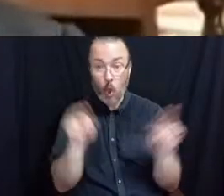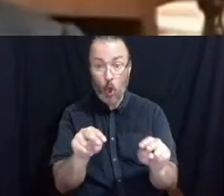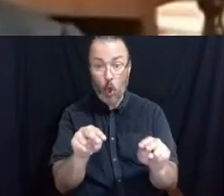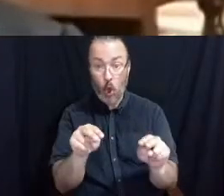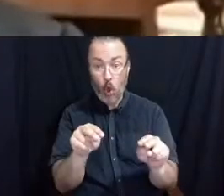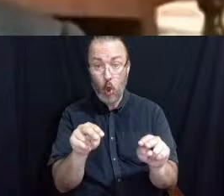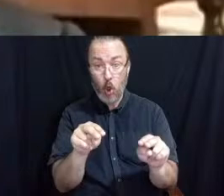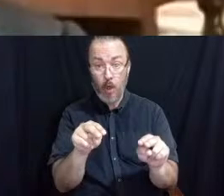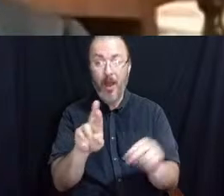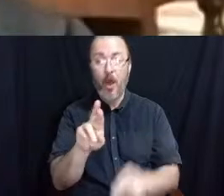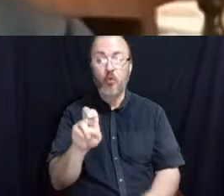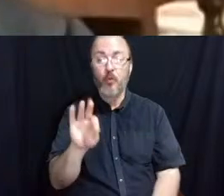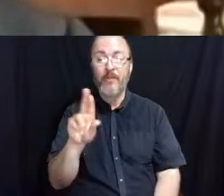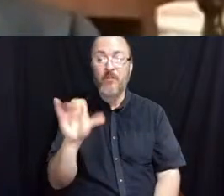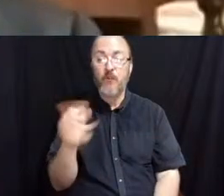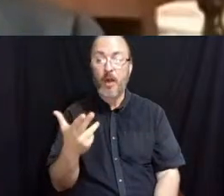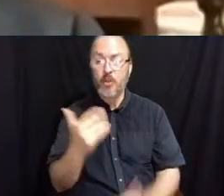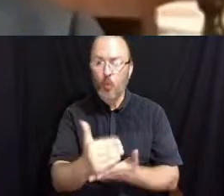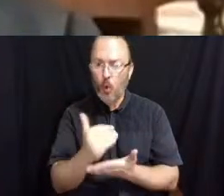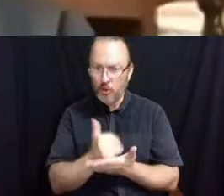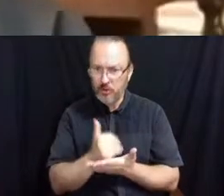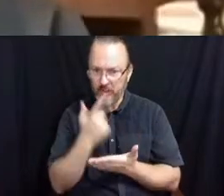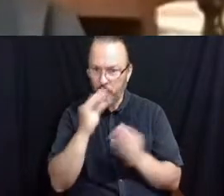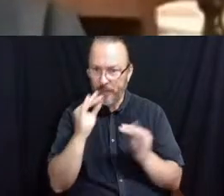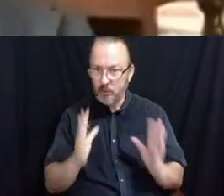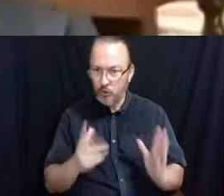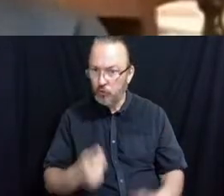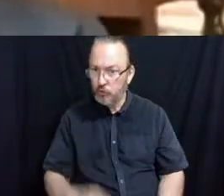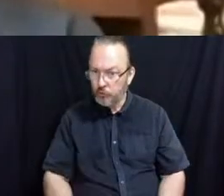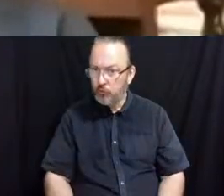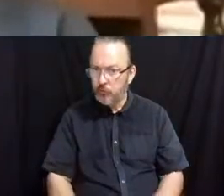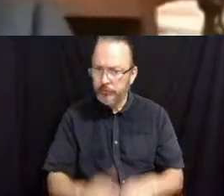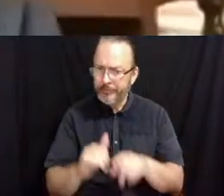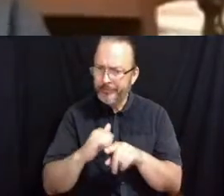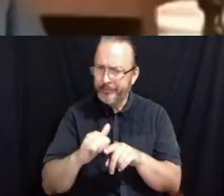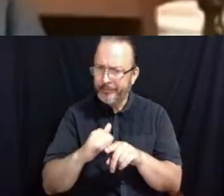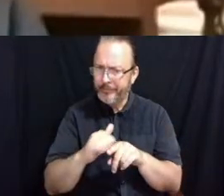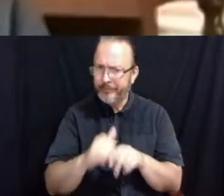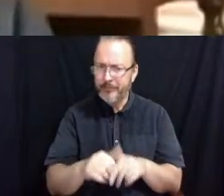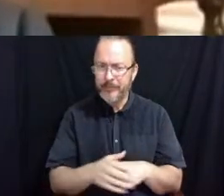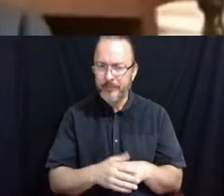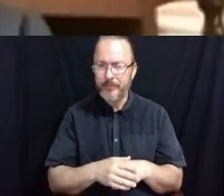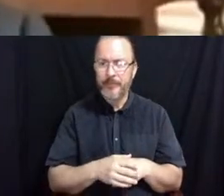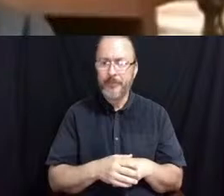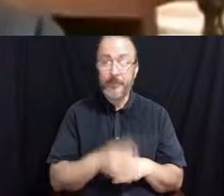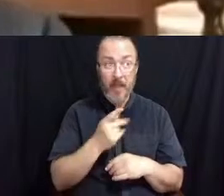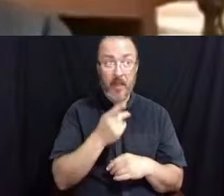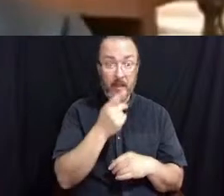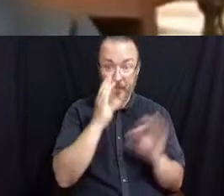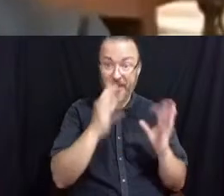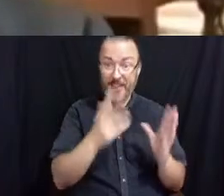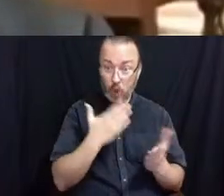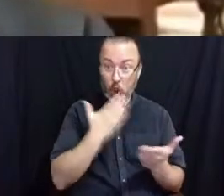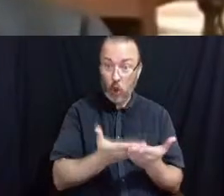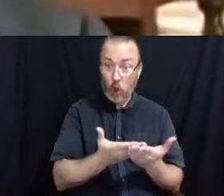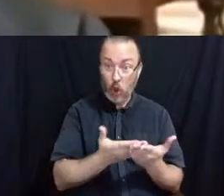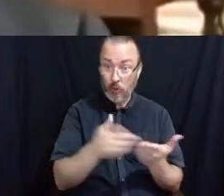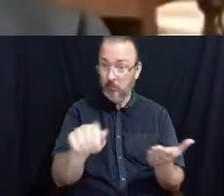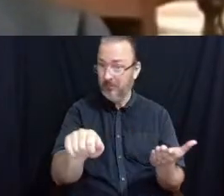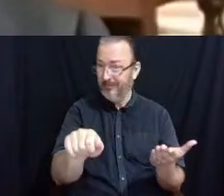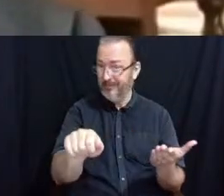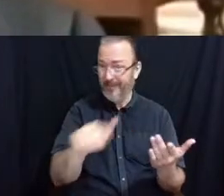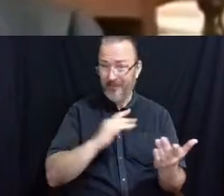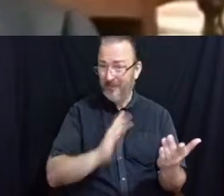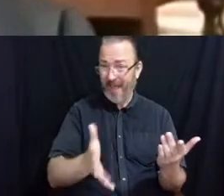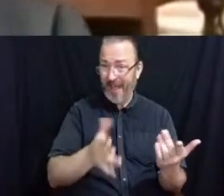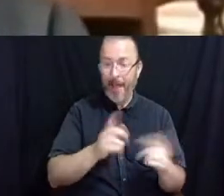Eh bien, il faut examiner la question des cours de formation permanente et de perfectionnement professionnel, quelles que soient les attitudes des